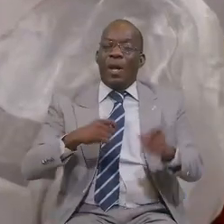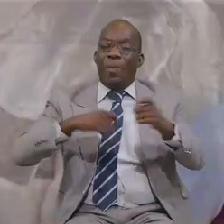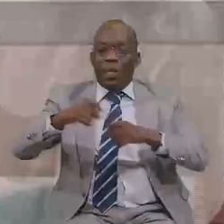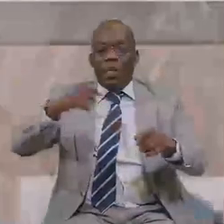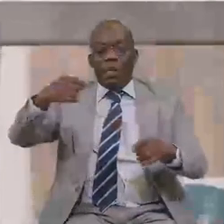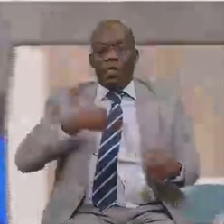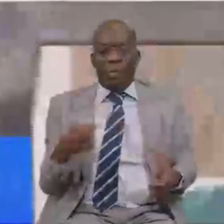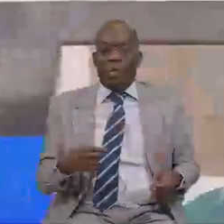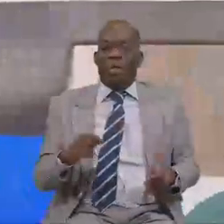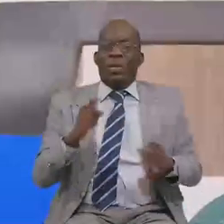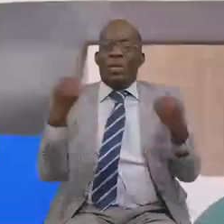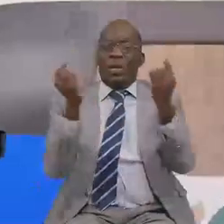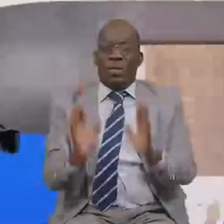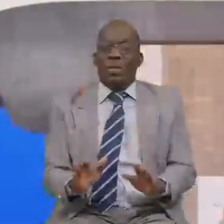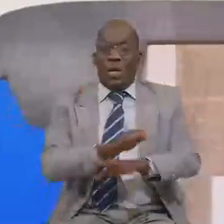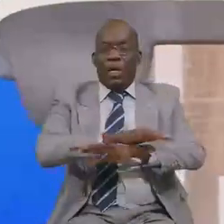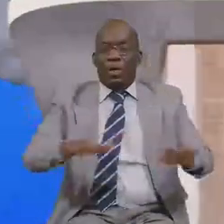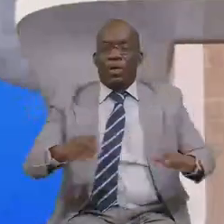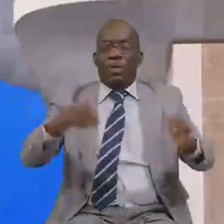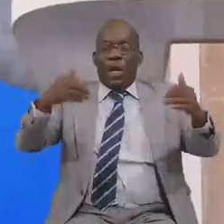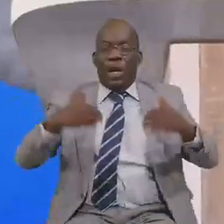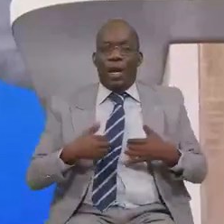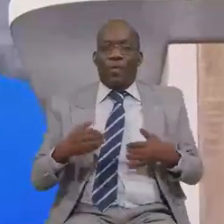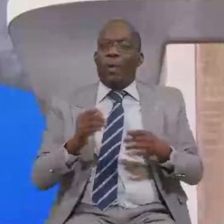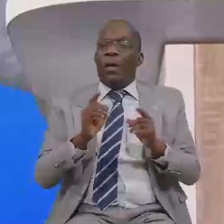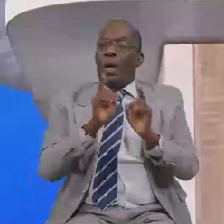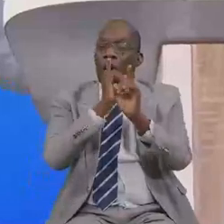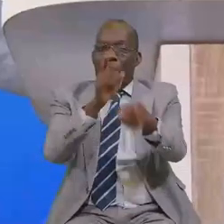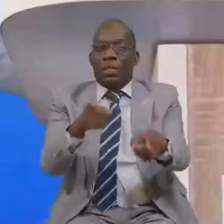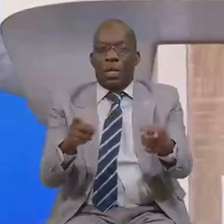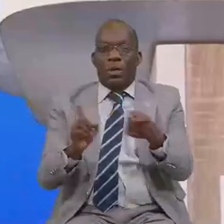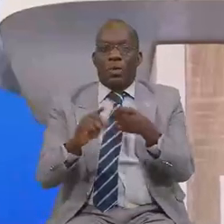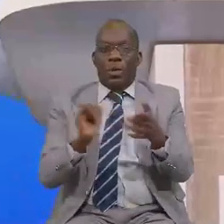Les pécheurs n'ont pas de réponse à cette question.